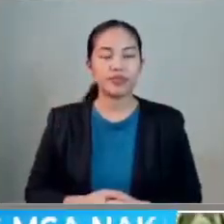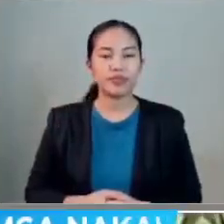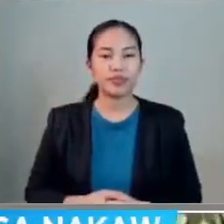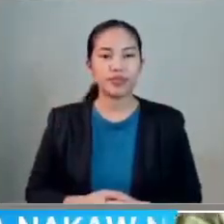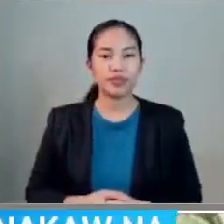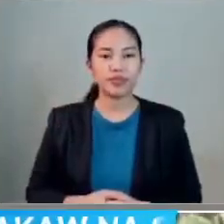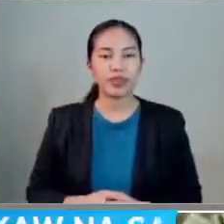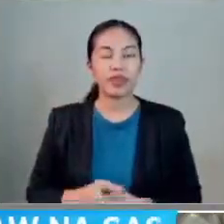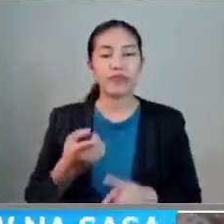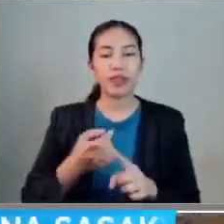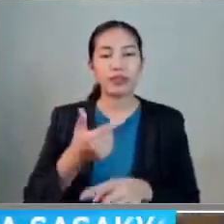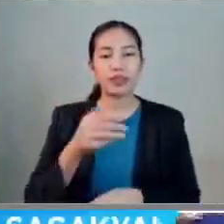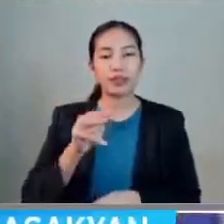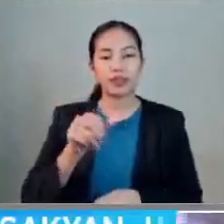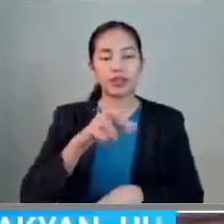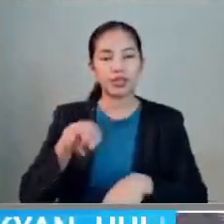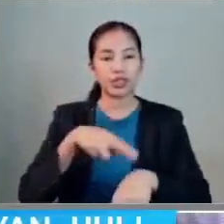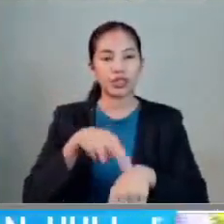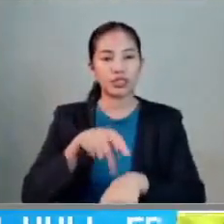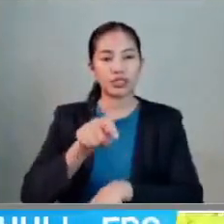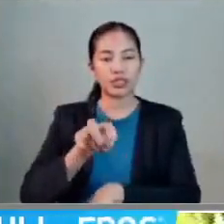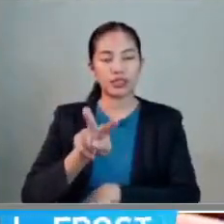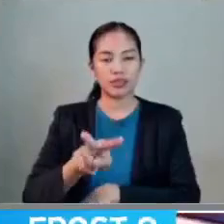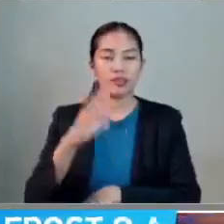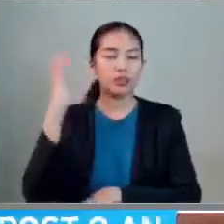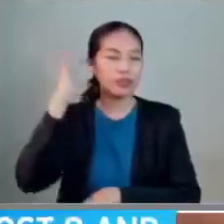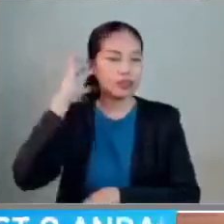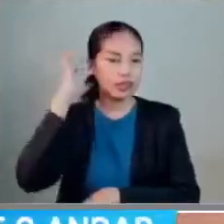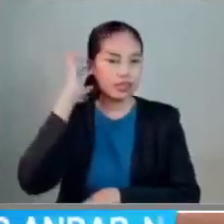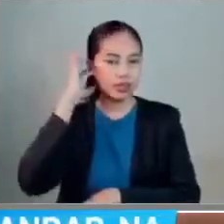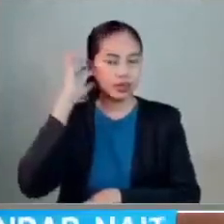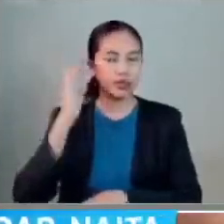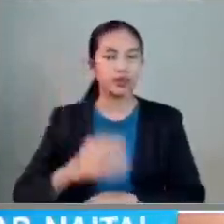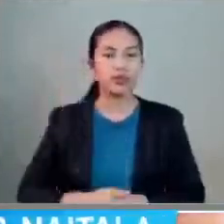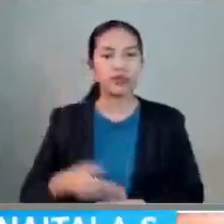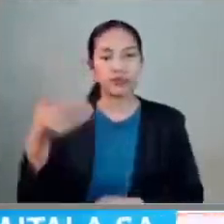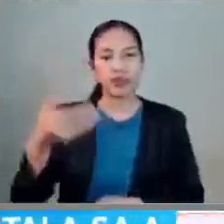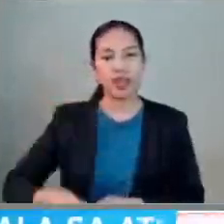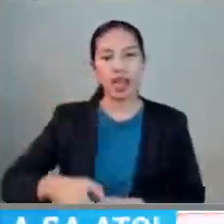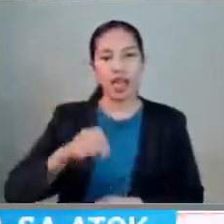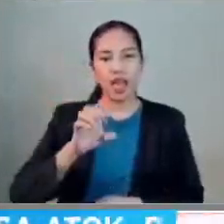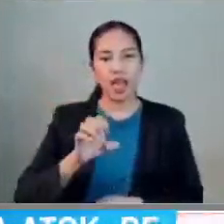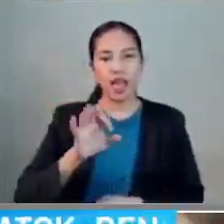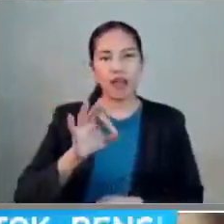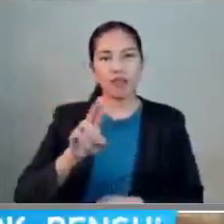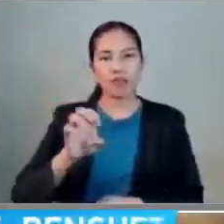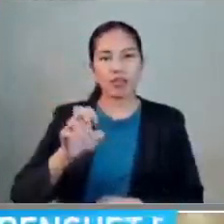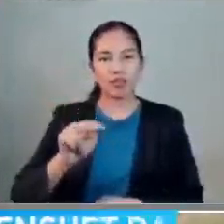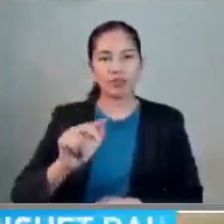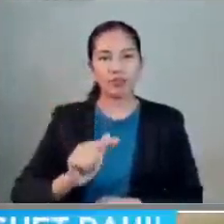TV 1 Mindanao, Efren Mamak nagbabalita para sa GMA Integrated News.